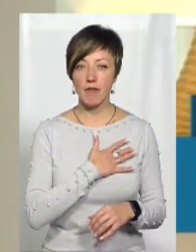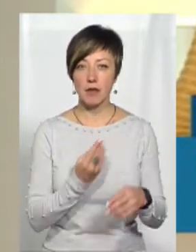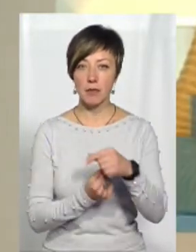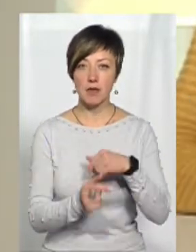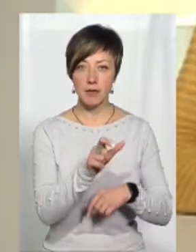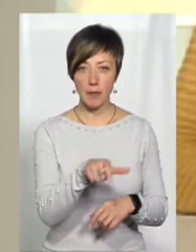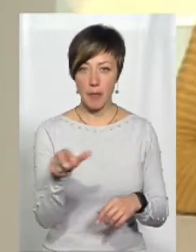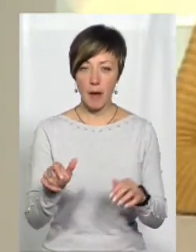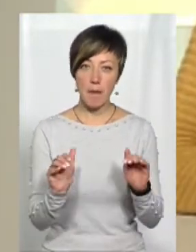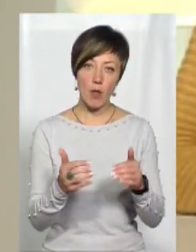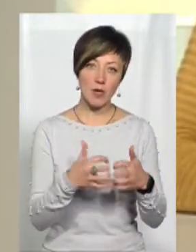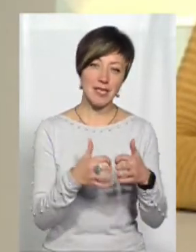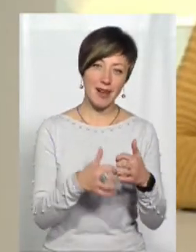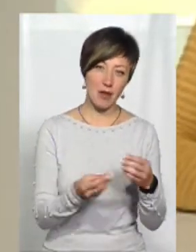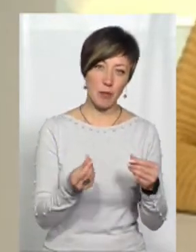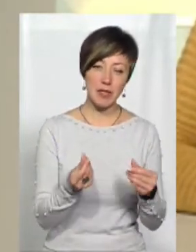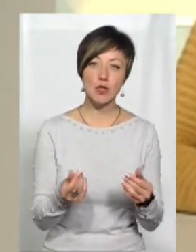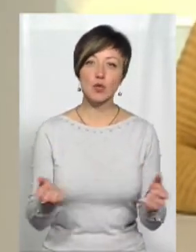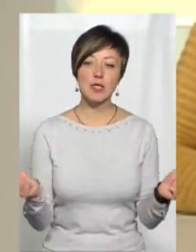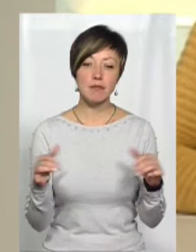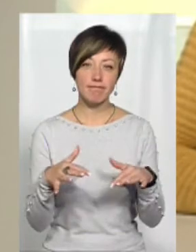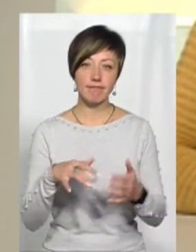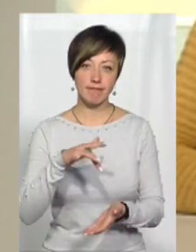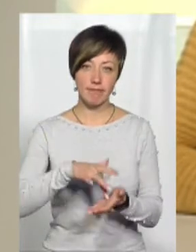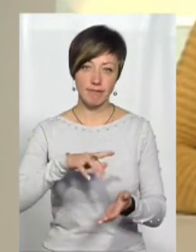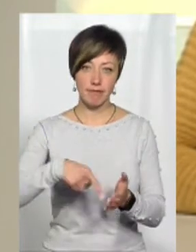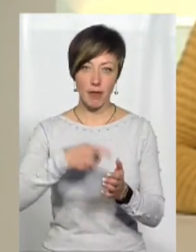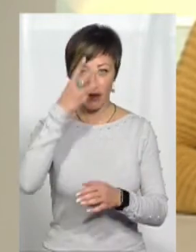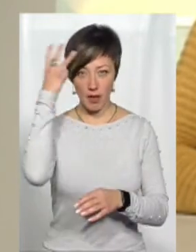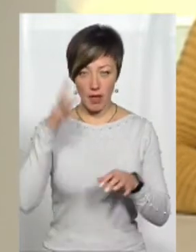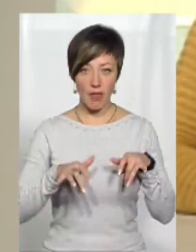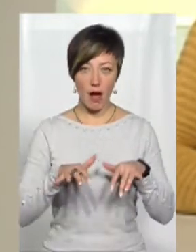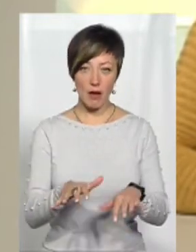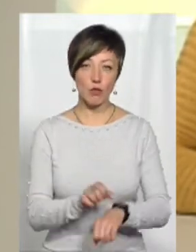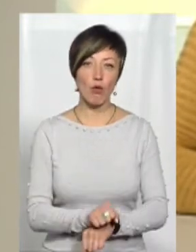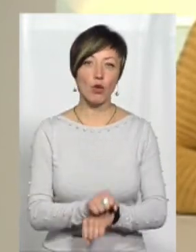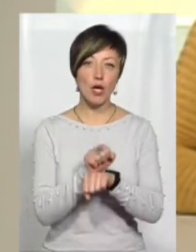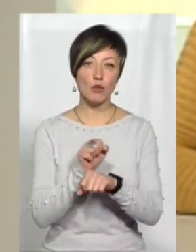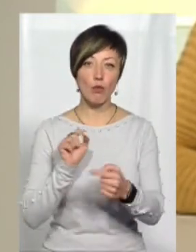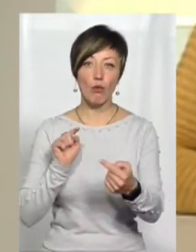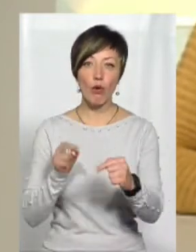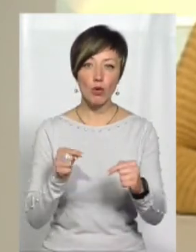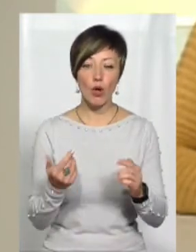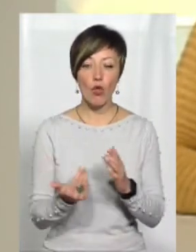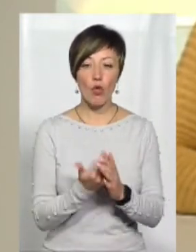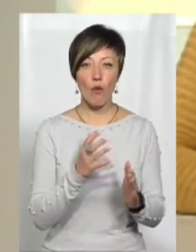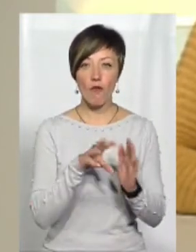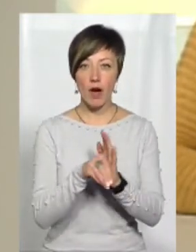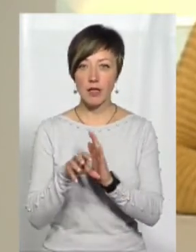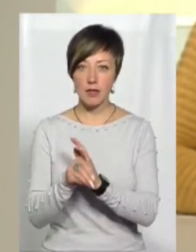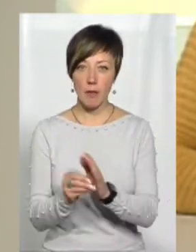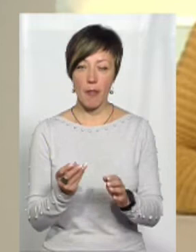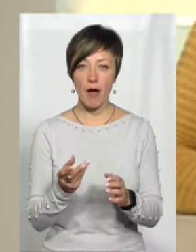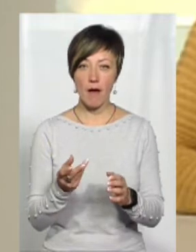підприємця малого та середнього бізнесу зібралися у центрі Хмельницького на акцію протесту проти новацій у